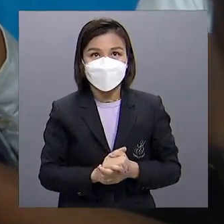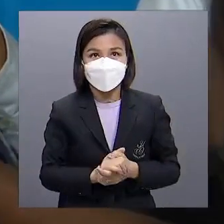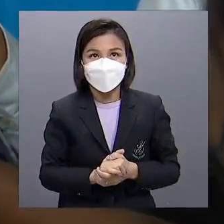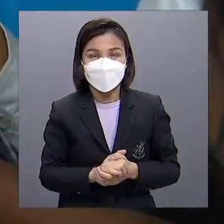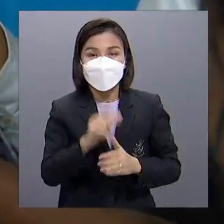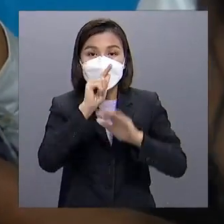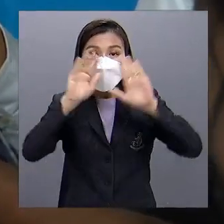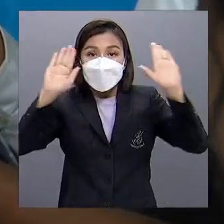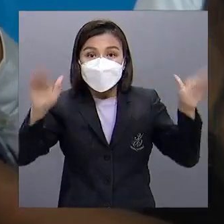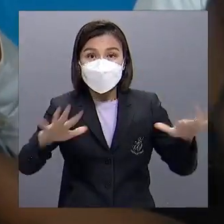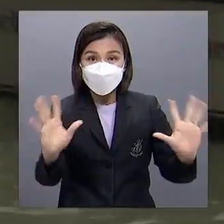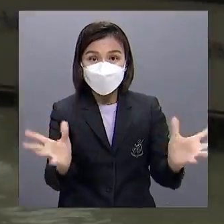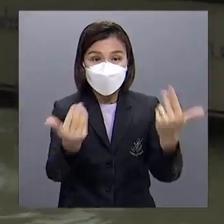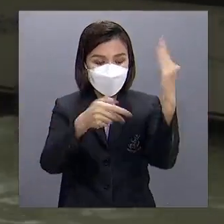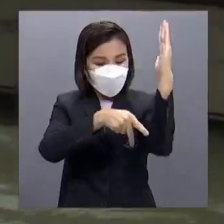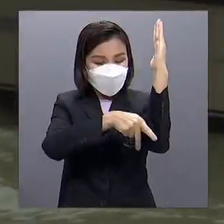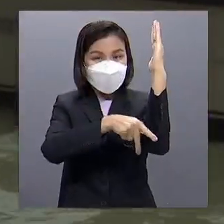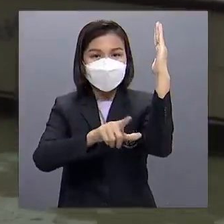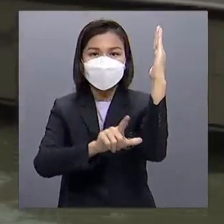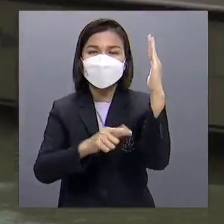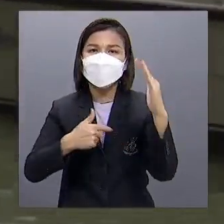พัทลุงเนี่ยผมเสียดายมาก